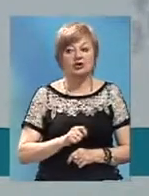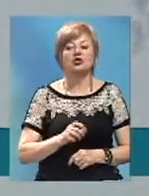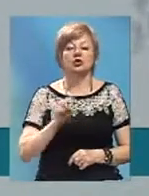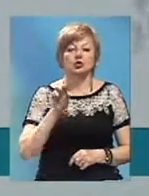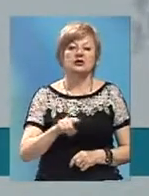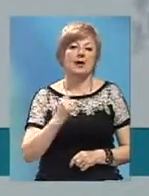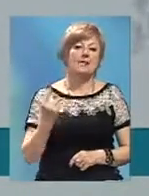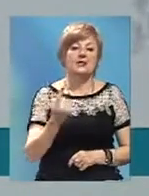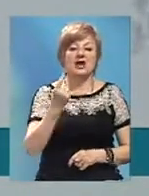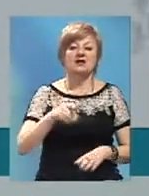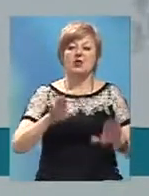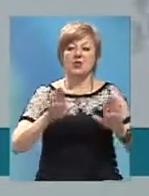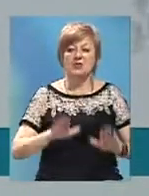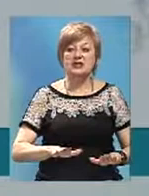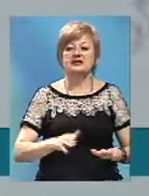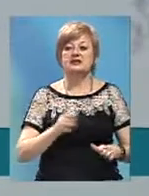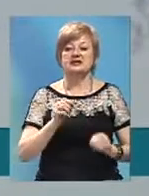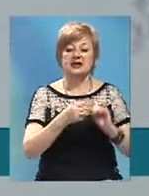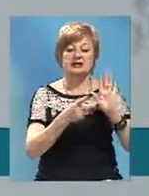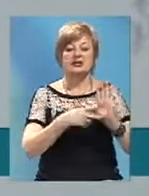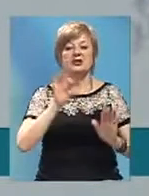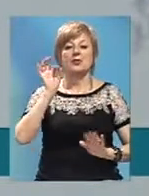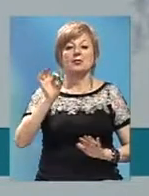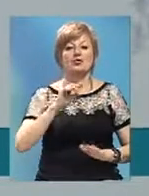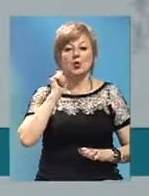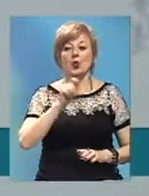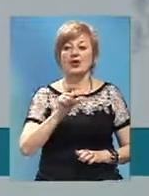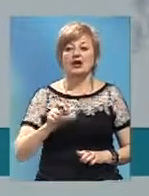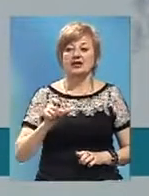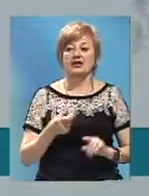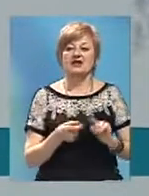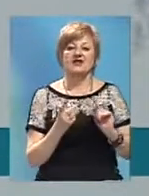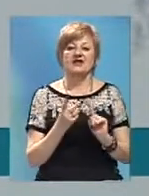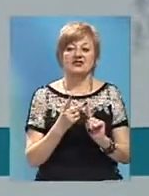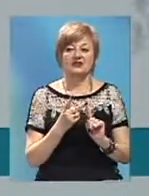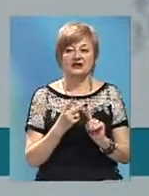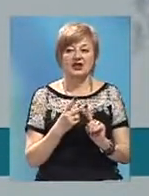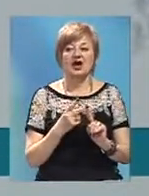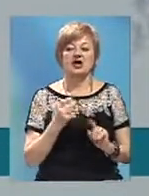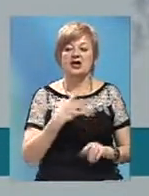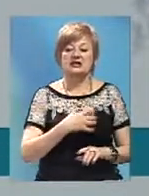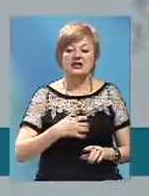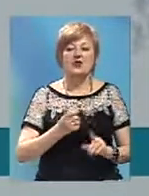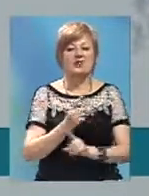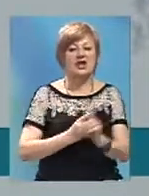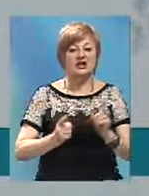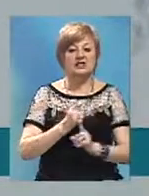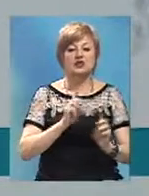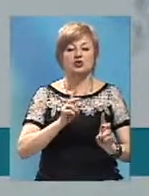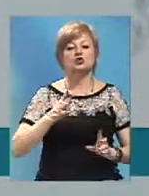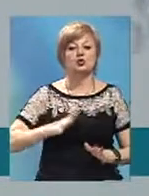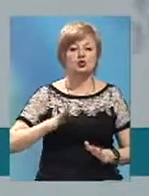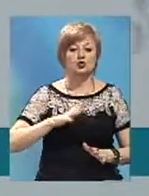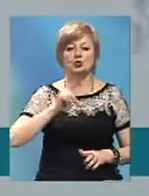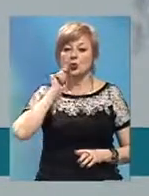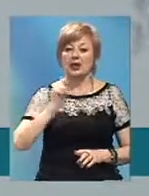першому місці для 17% українців, тобто це друга за пріоритетом реформа, яку очікують